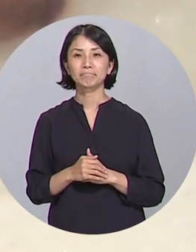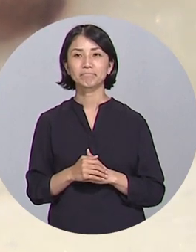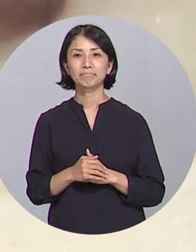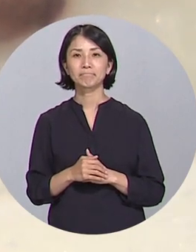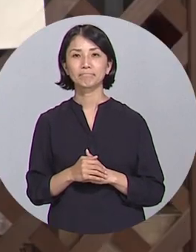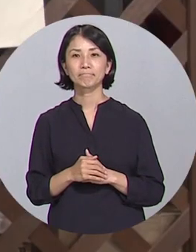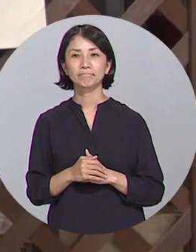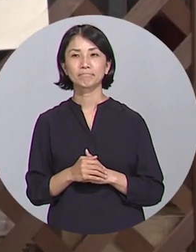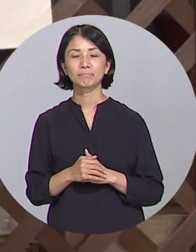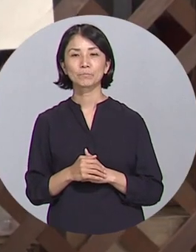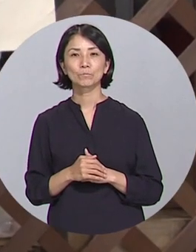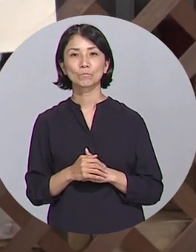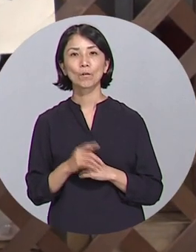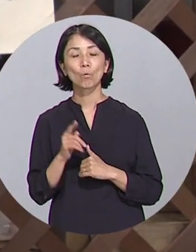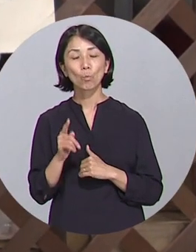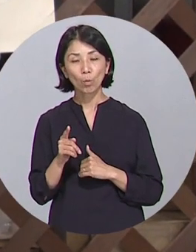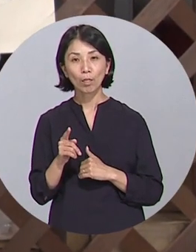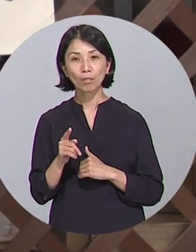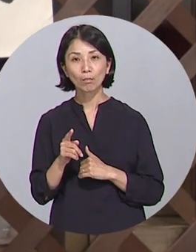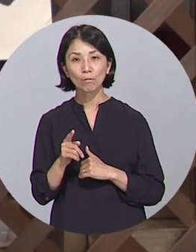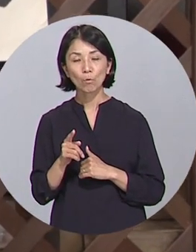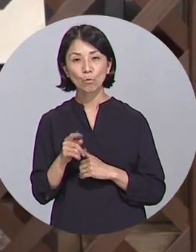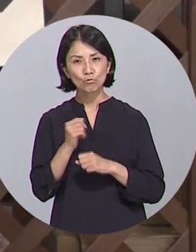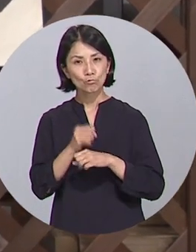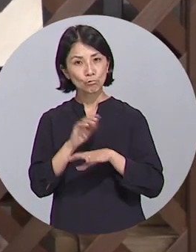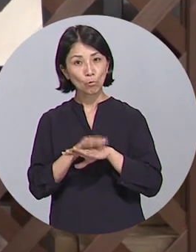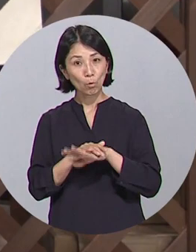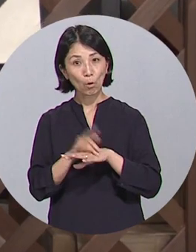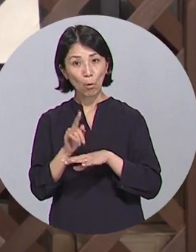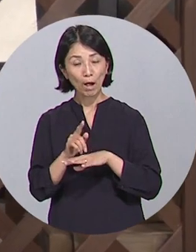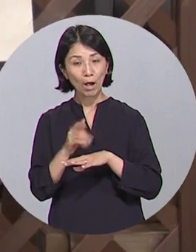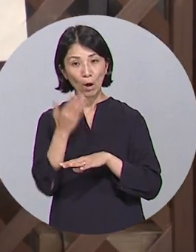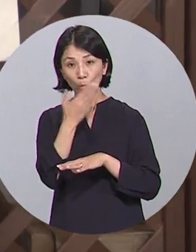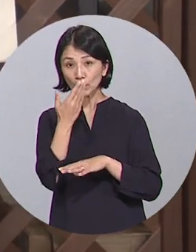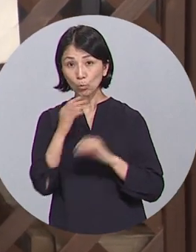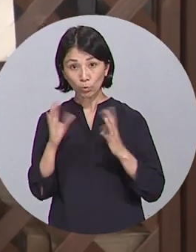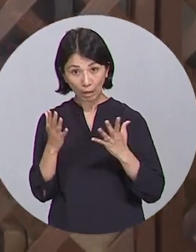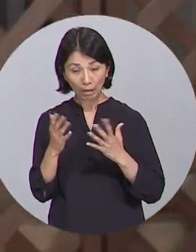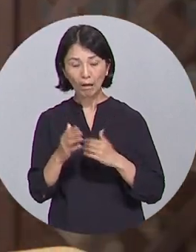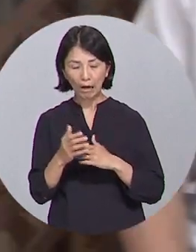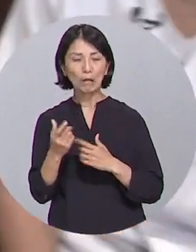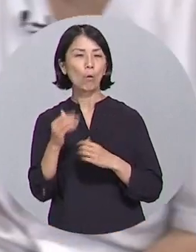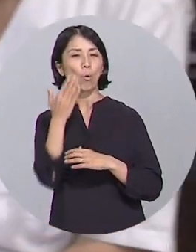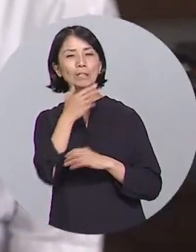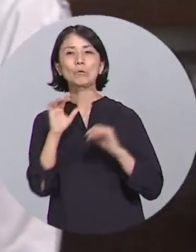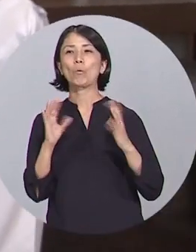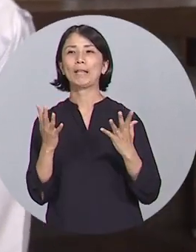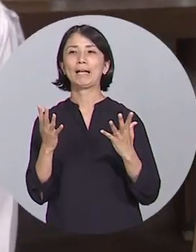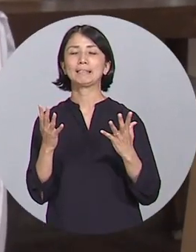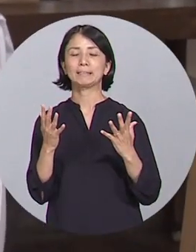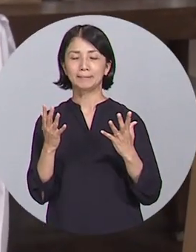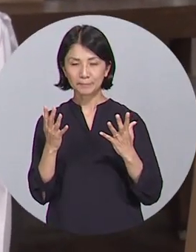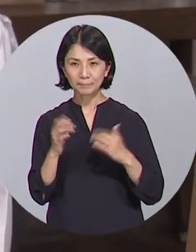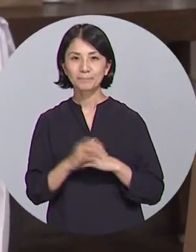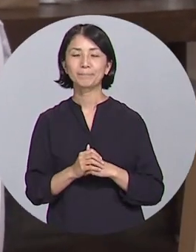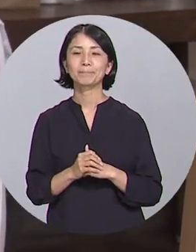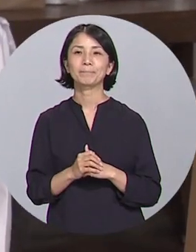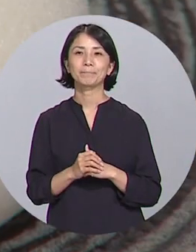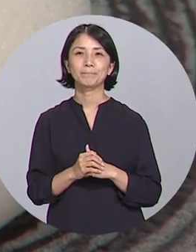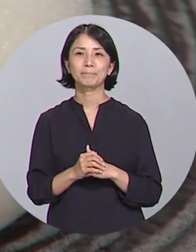効いていて、はい、これじゃあ味付けとしてはもうお塩のみ、お砂糖とか使ってない んですか。そうですね、お砂糖は一切使ってません。 はい、